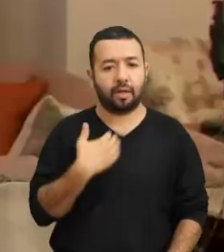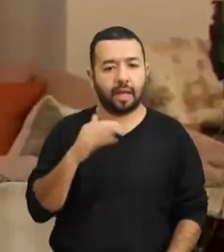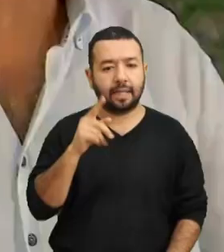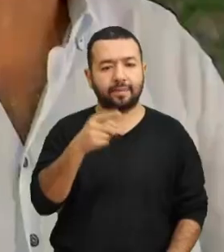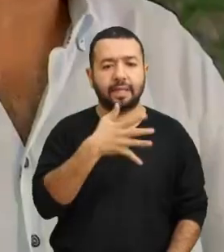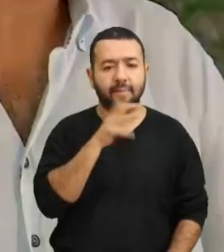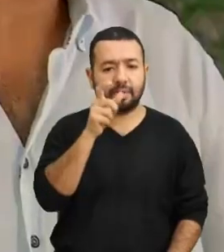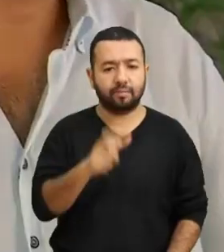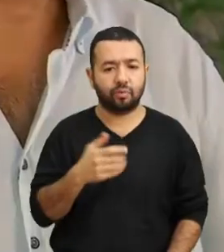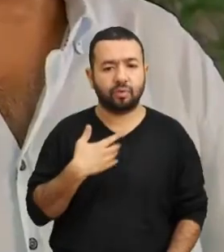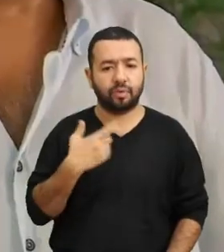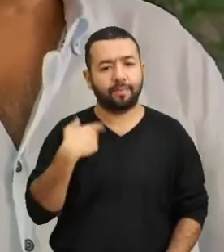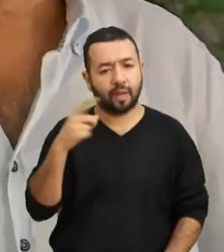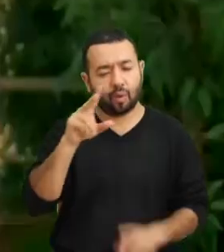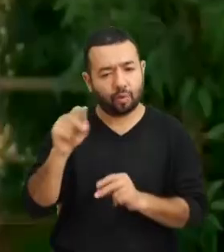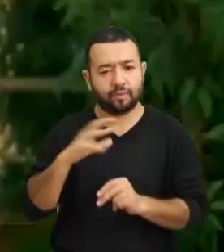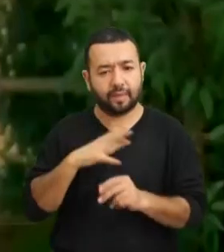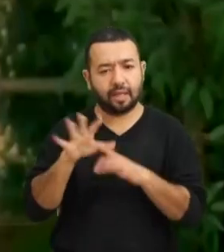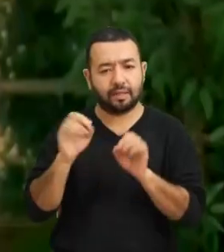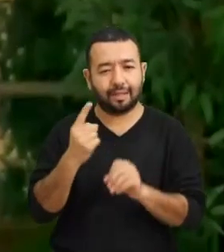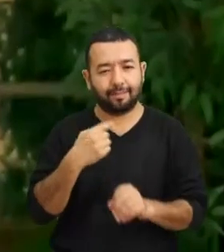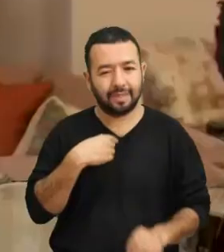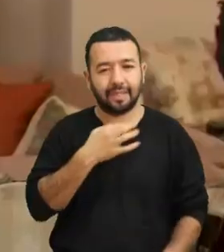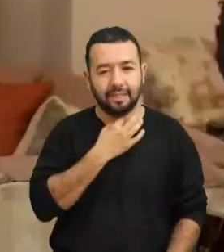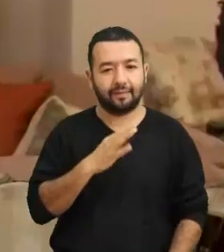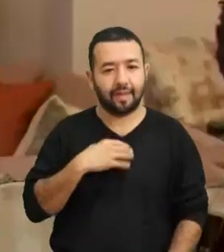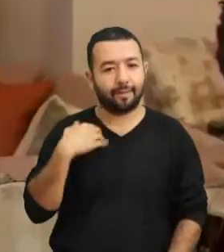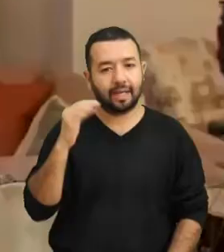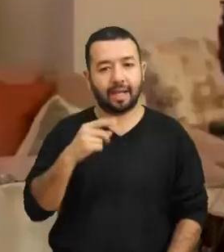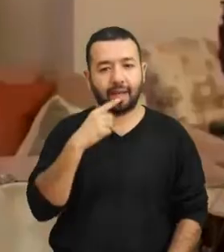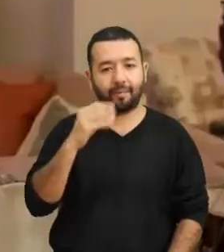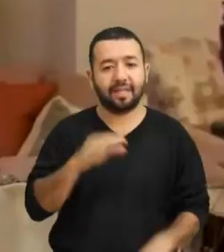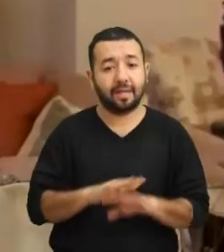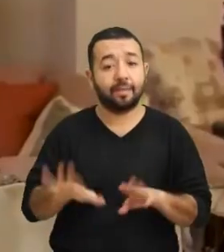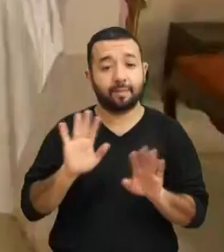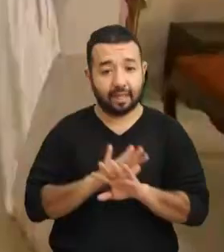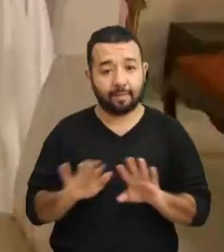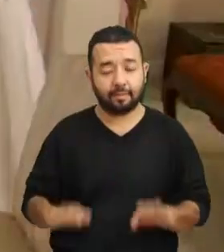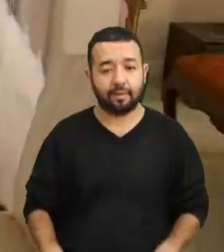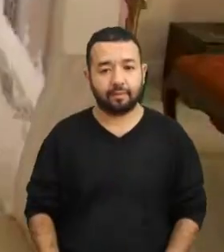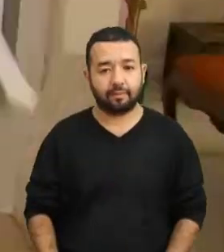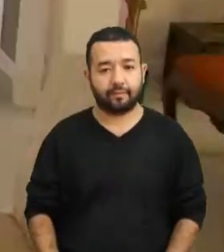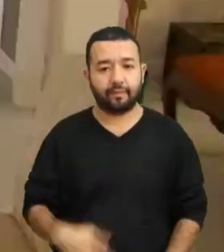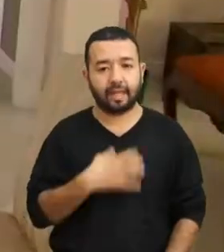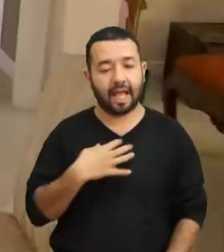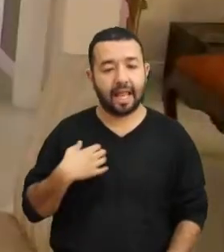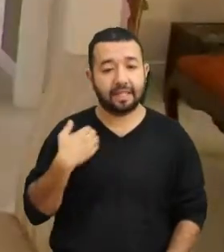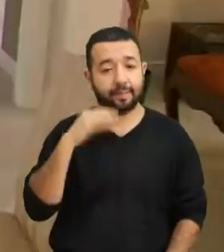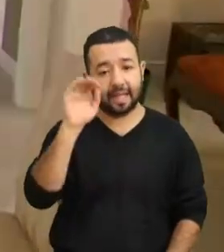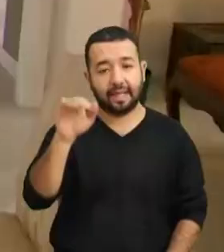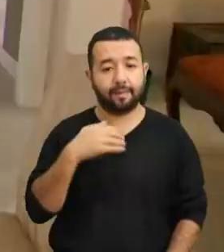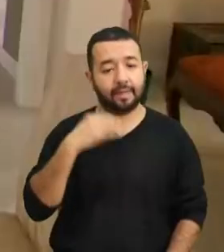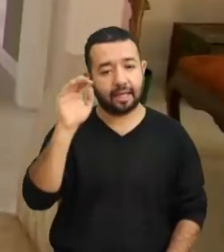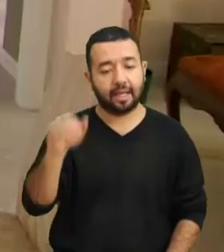şimdi beceremezsin, uyutamazsın. Ben hemen uyutup geliyorum. Yalnız bir şey rica edeceğim. Ben gelene kadar pastayı bitirmeyin, tamam mı? Anneciğim, geldim.